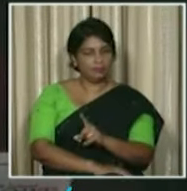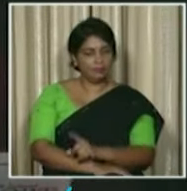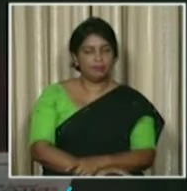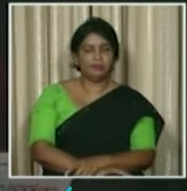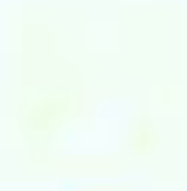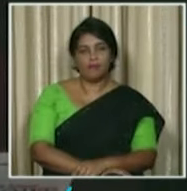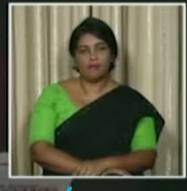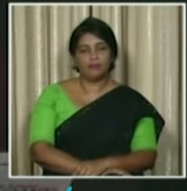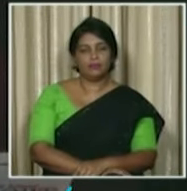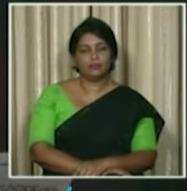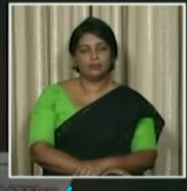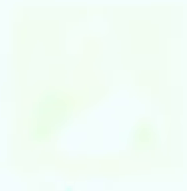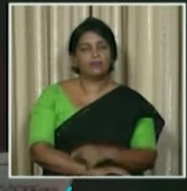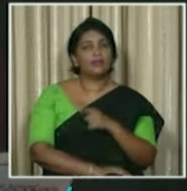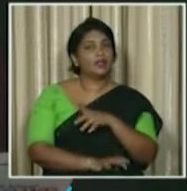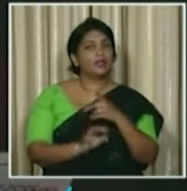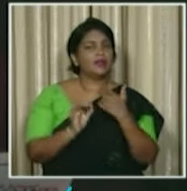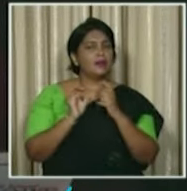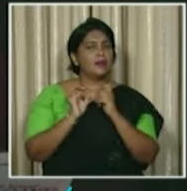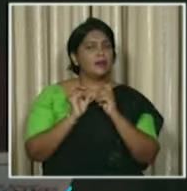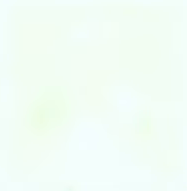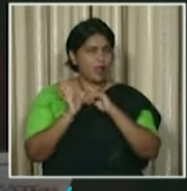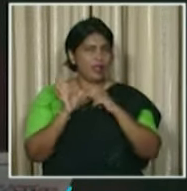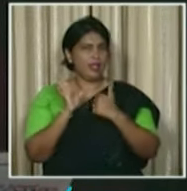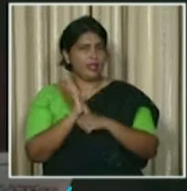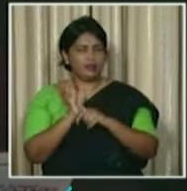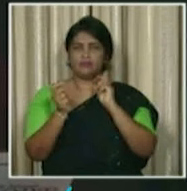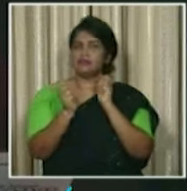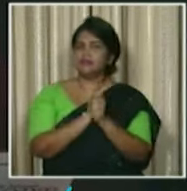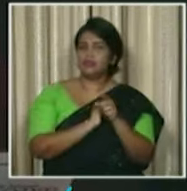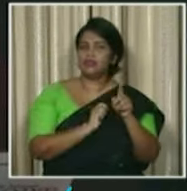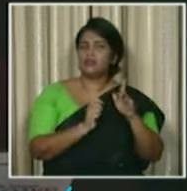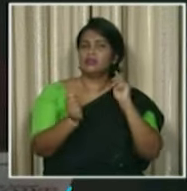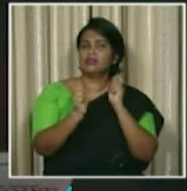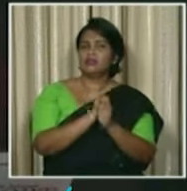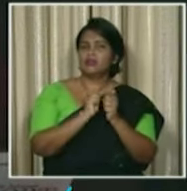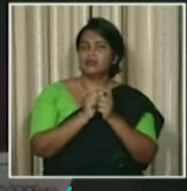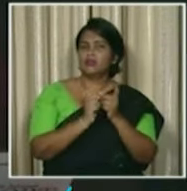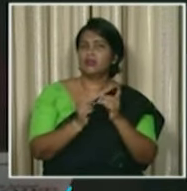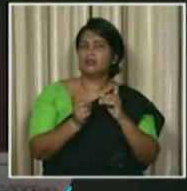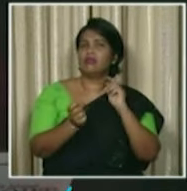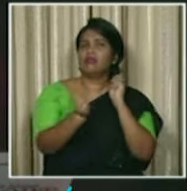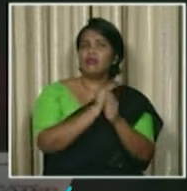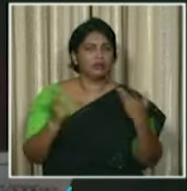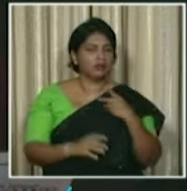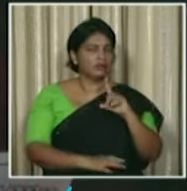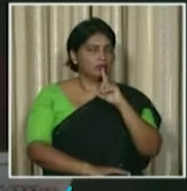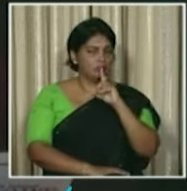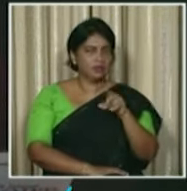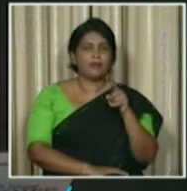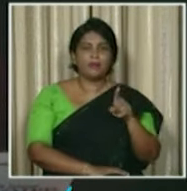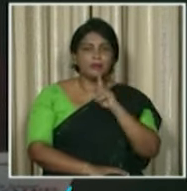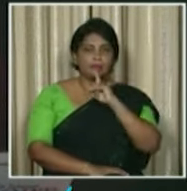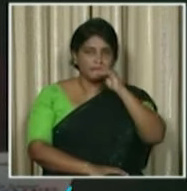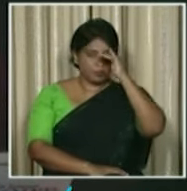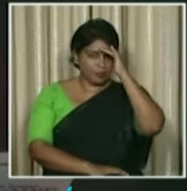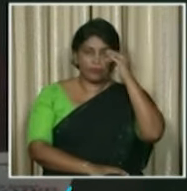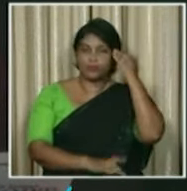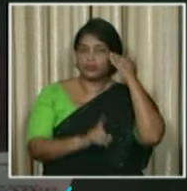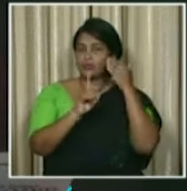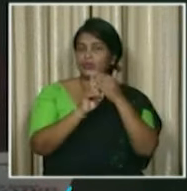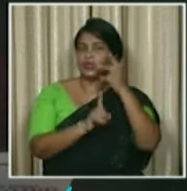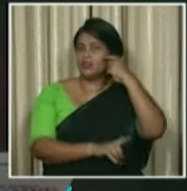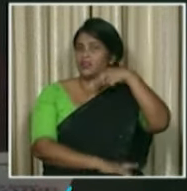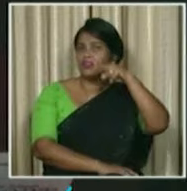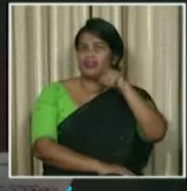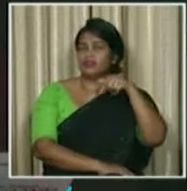කියනවා. හැබැයි ඒවා කෙටුම් පනත් බවට පත් වෙනකොට ඒ අදාළ සංශෝධන ක්‍රියාත්මක වීම හරියට කරන්නේ නැහැ. කතානායකවරයා පිළිබඳව තියෙන